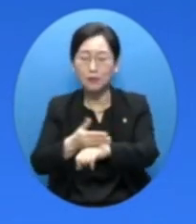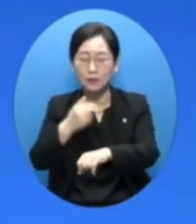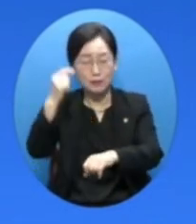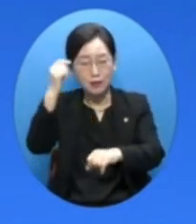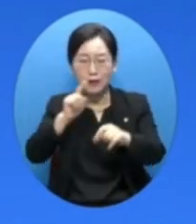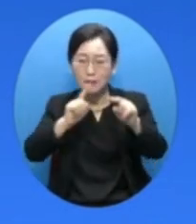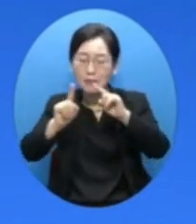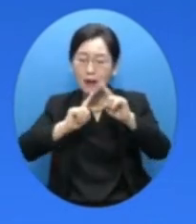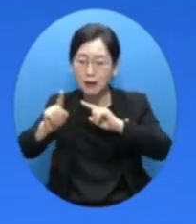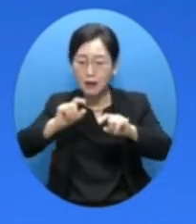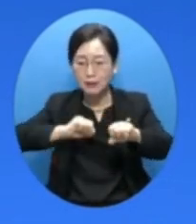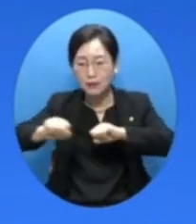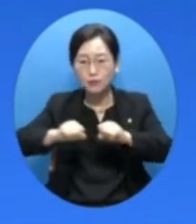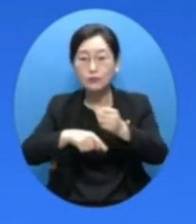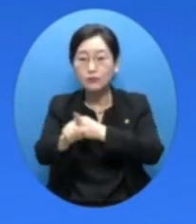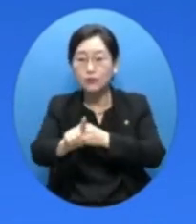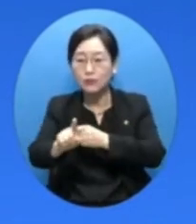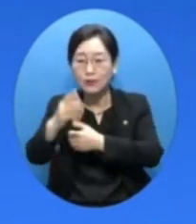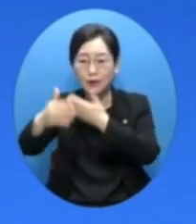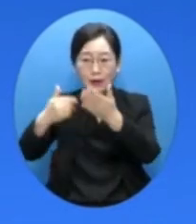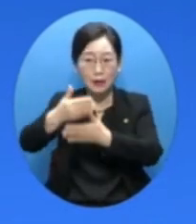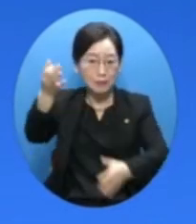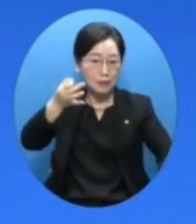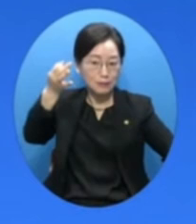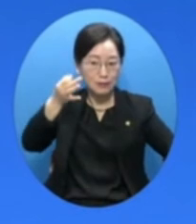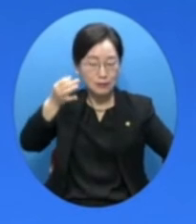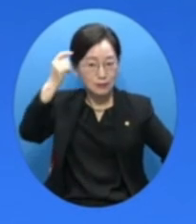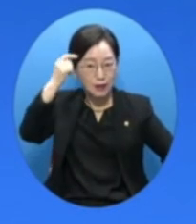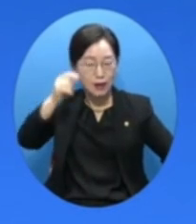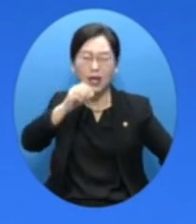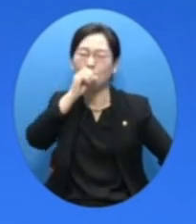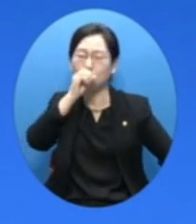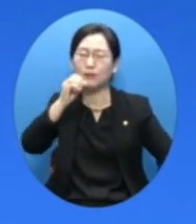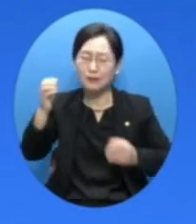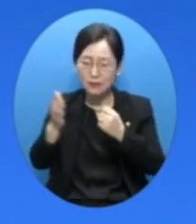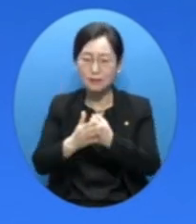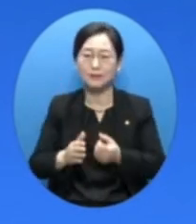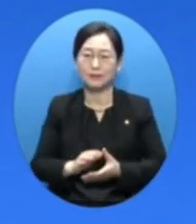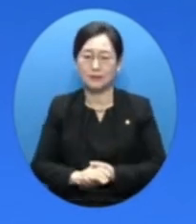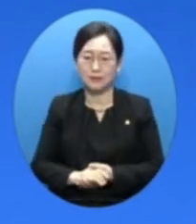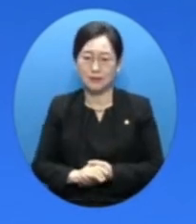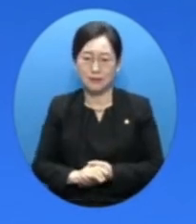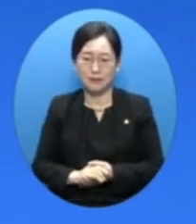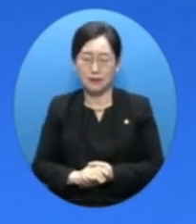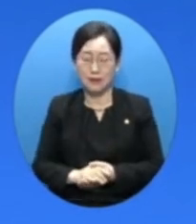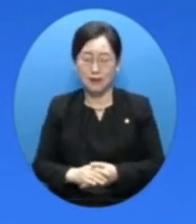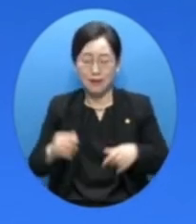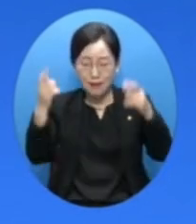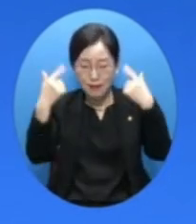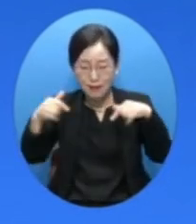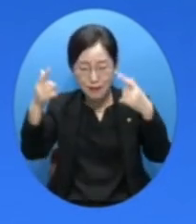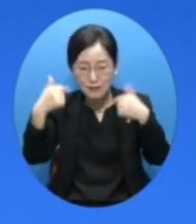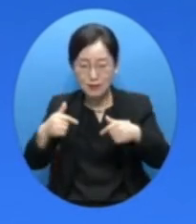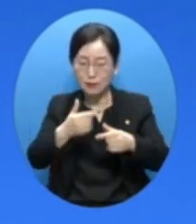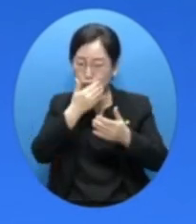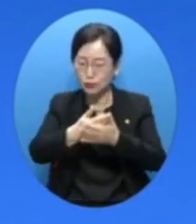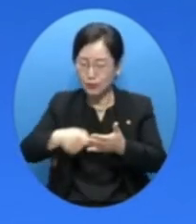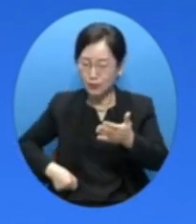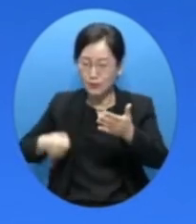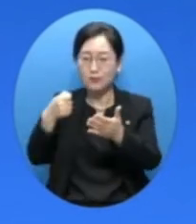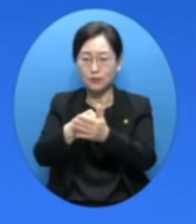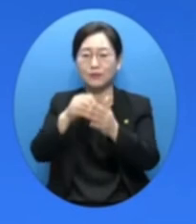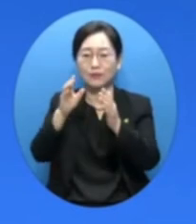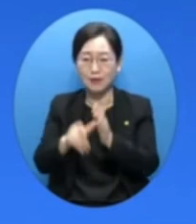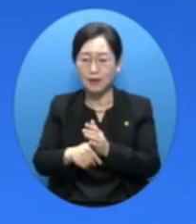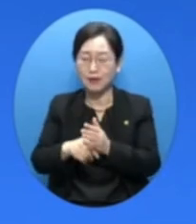것은 하나님 앞에서의 의식을 갖지 않고 살기 때문에 그런 것입니다. 매 순간 어떤 중요한 결정을 내릴 때